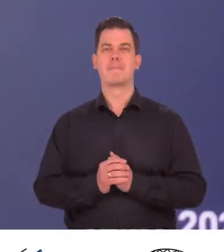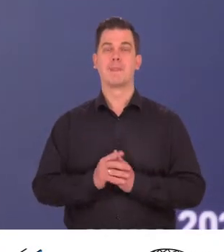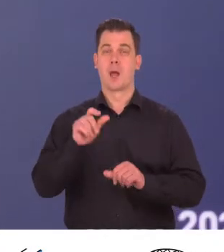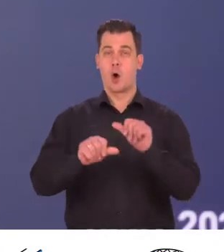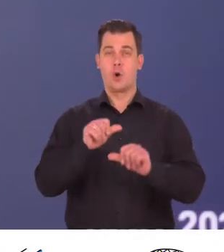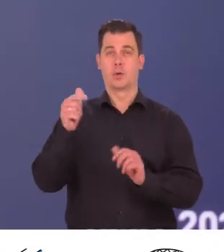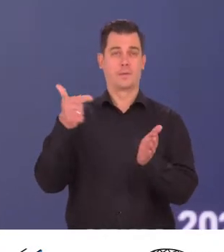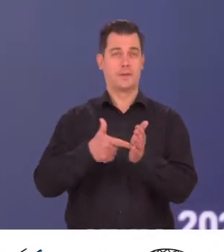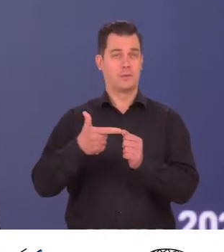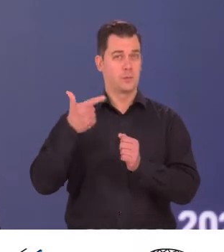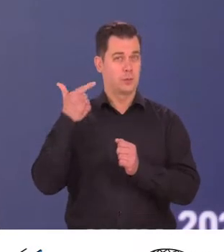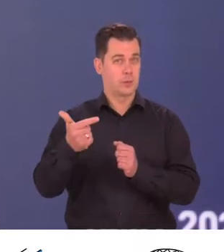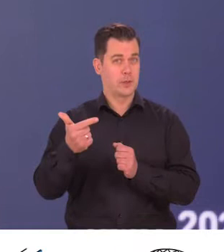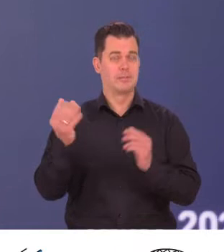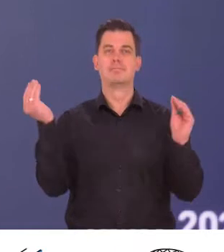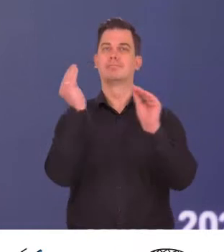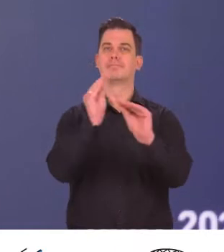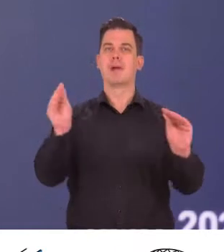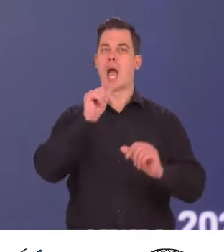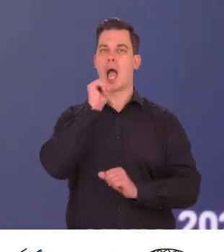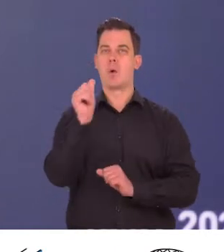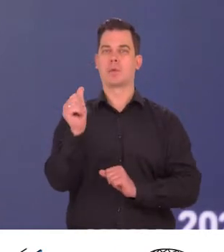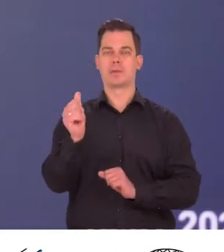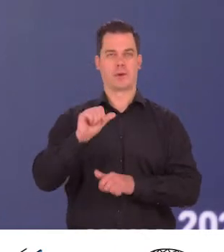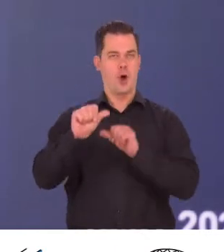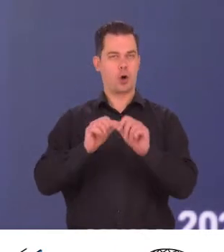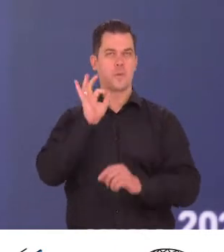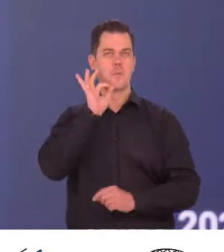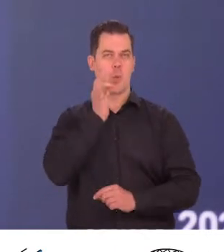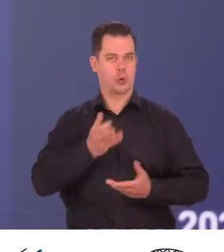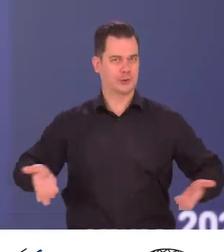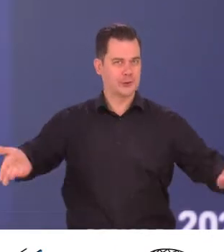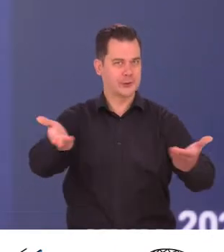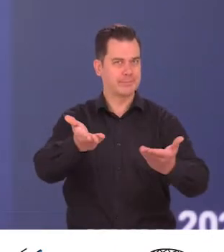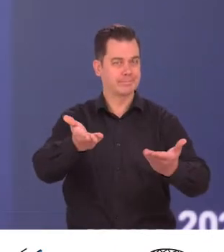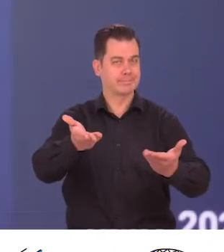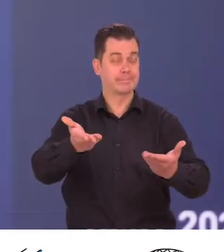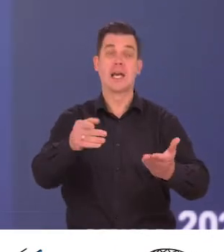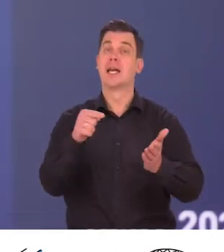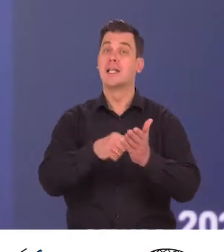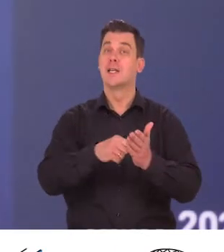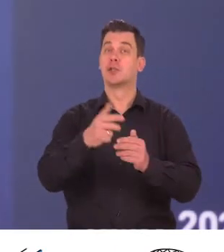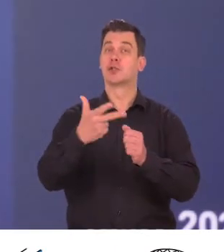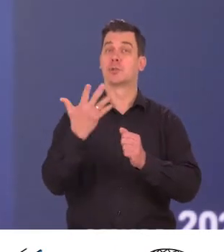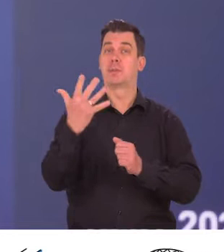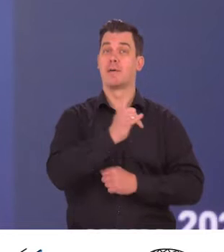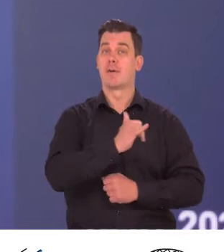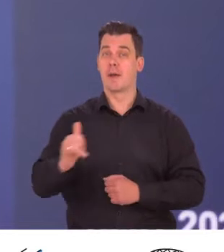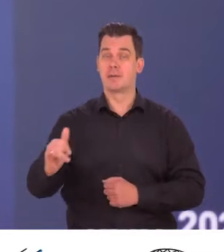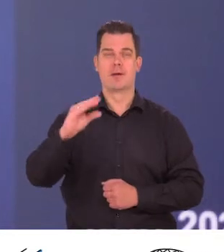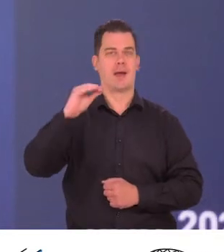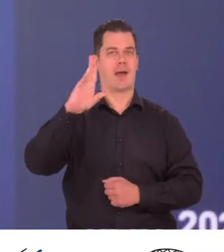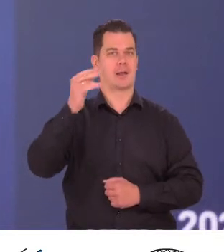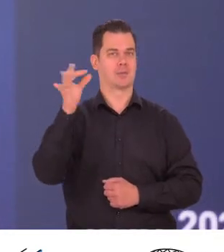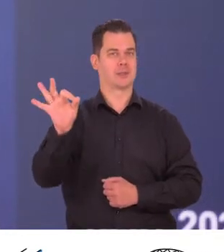Dzień dobry. Rok 2022 ogłoszono Europejskim Rokiem Młodzieży. Stało się tak również z okazji